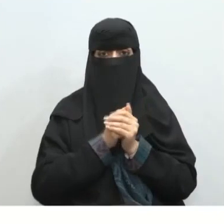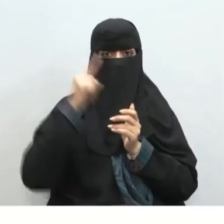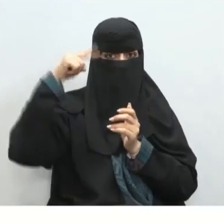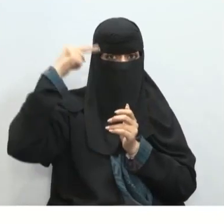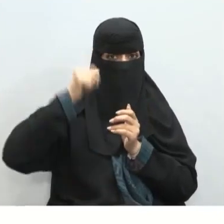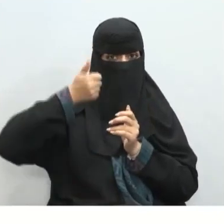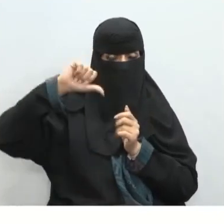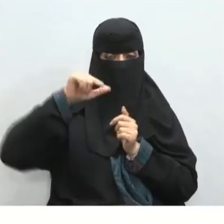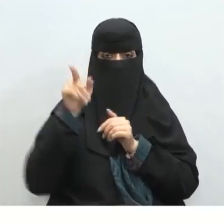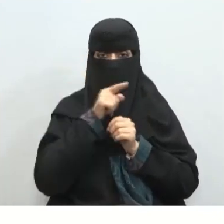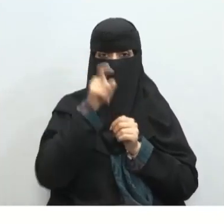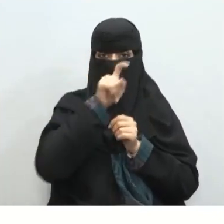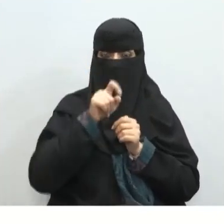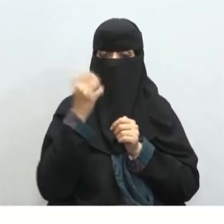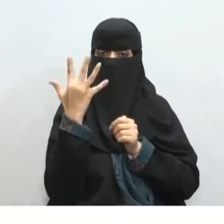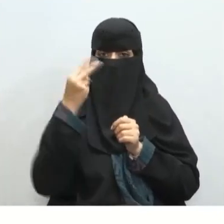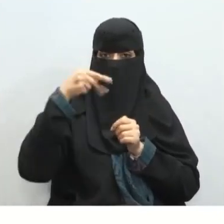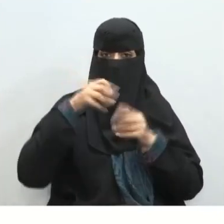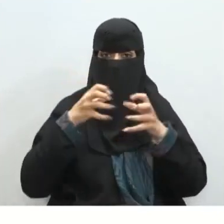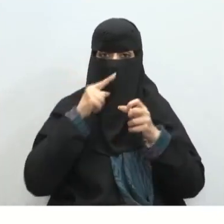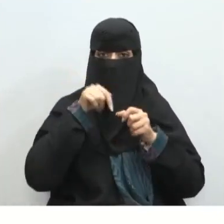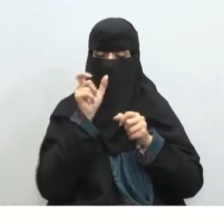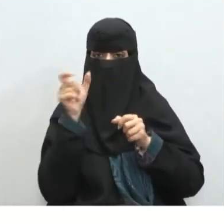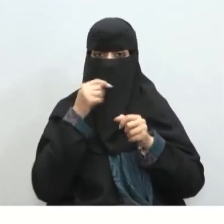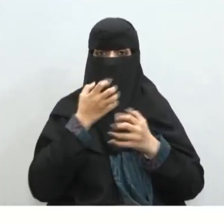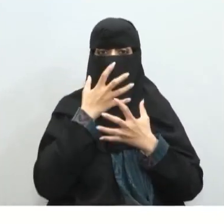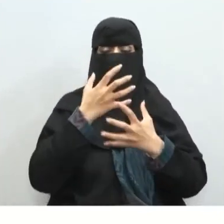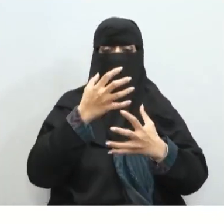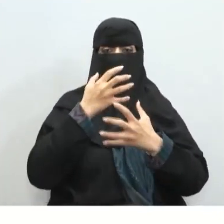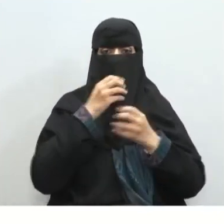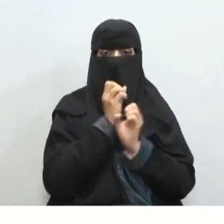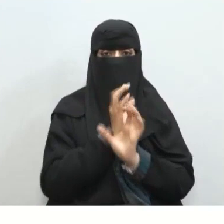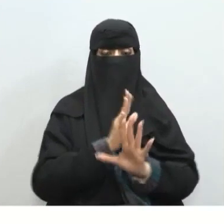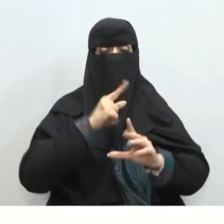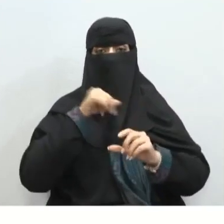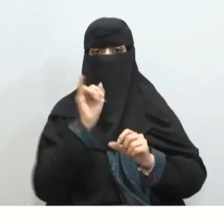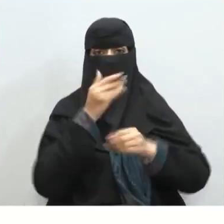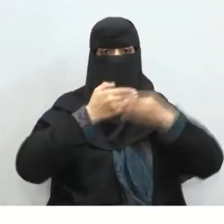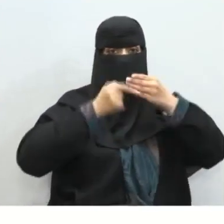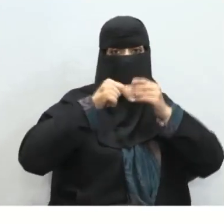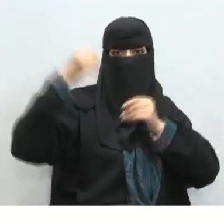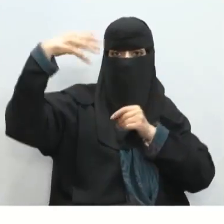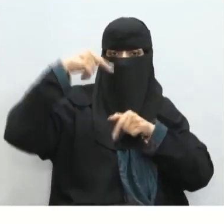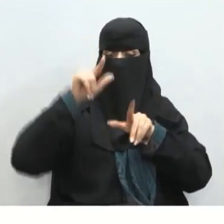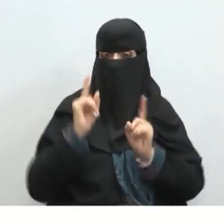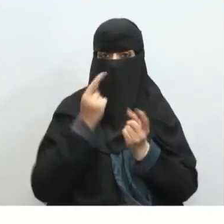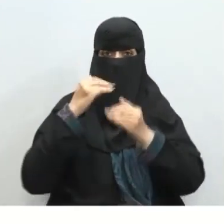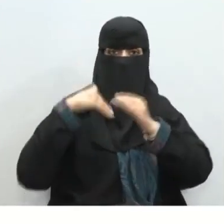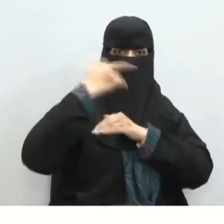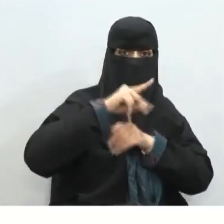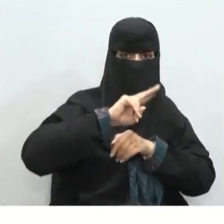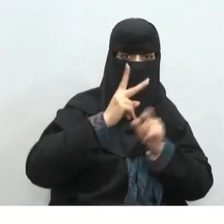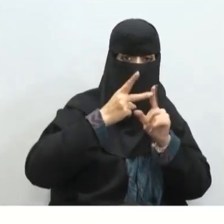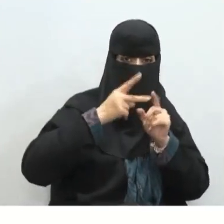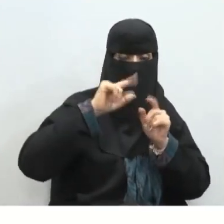سؤال 25 فسر وفسر الجمله الاتيه الاكسجين المتحرر من عمليه البناء الضوئي مجرد ناتج ثانوي